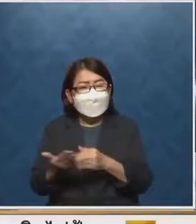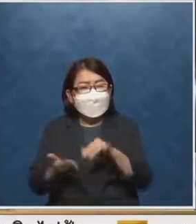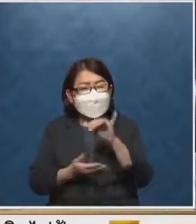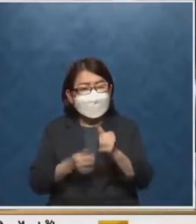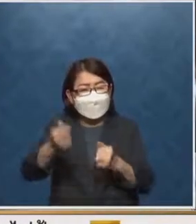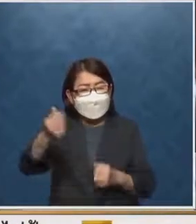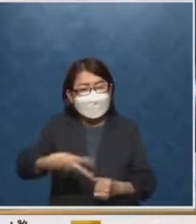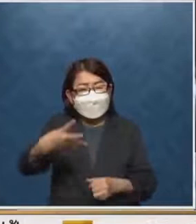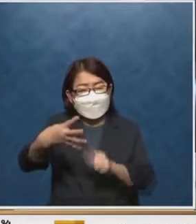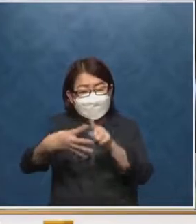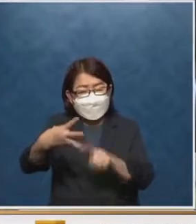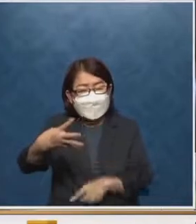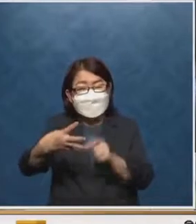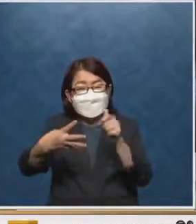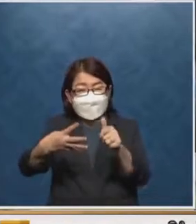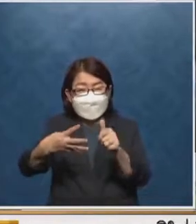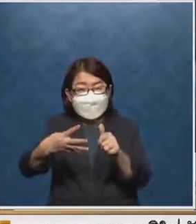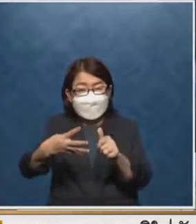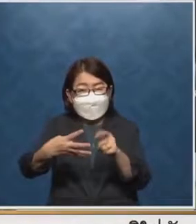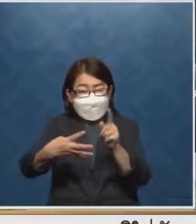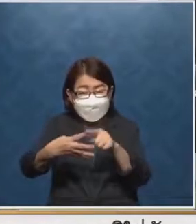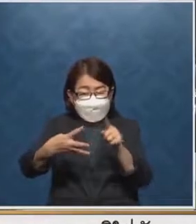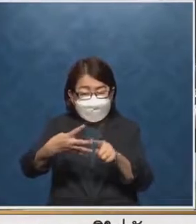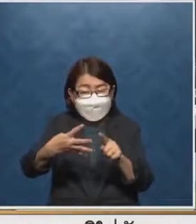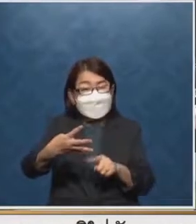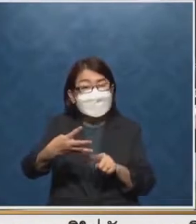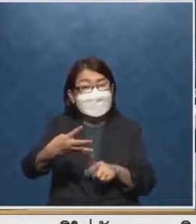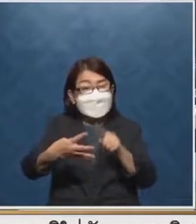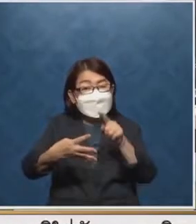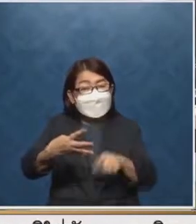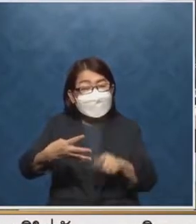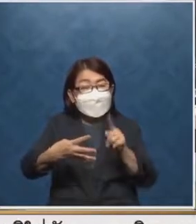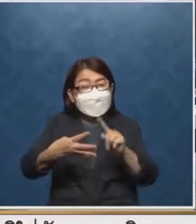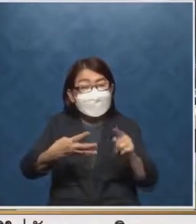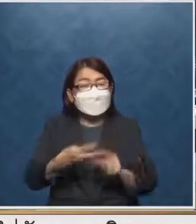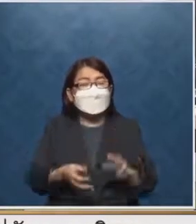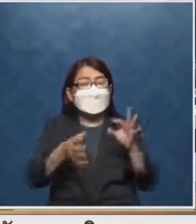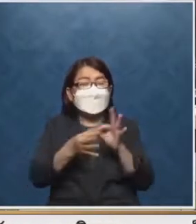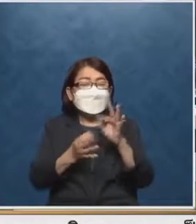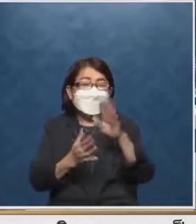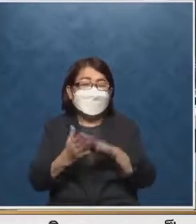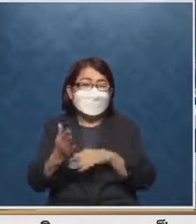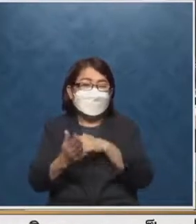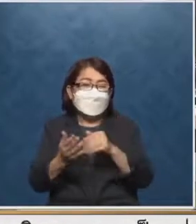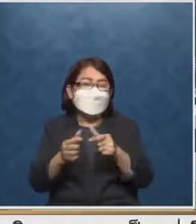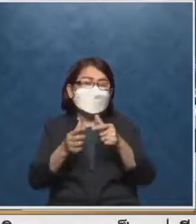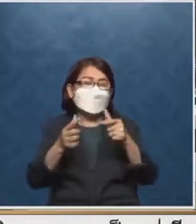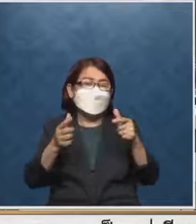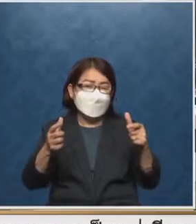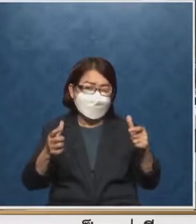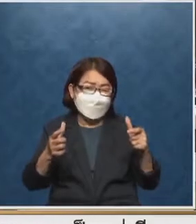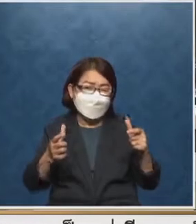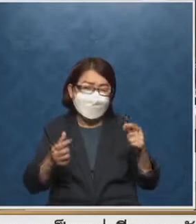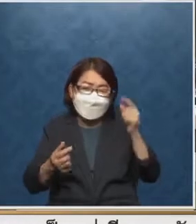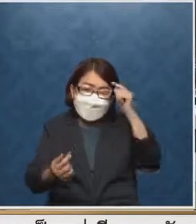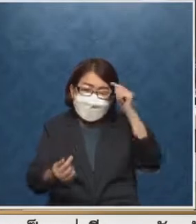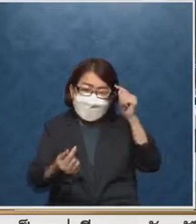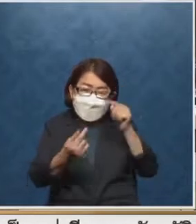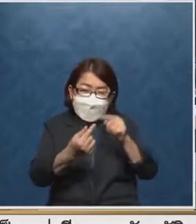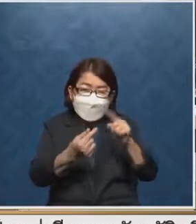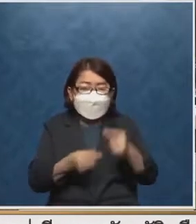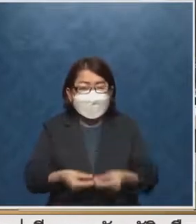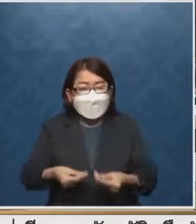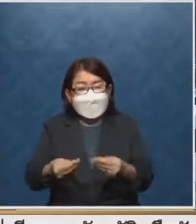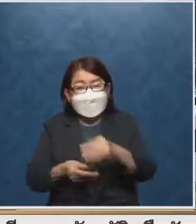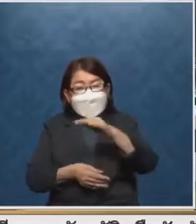ตร์ด้วยกันซึ่งแต่ละยุทธศาสตร์นั้นก็เป็นยุทธศาสตร์ที่มุ่งเน้นให้เด็ก